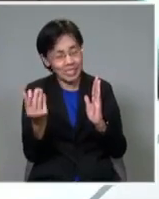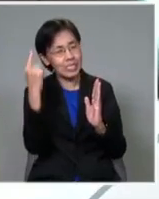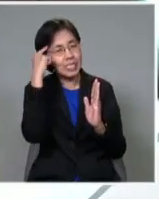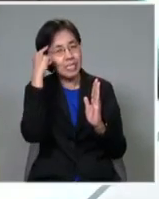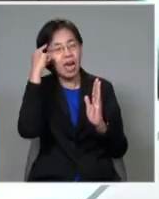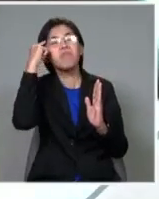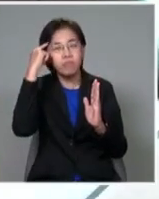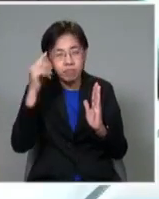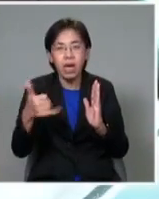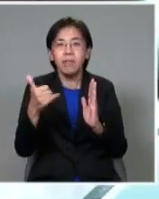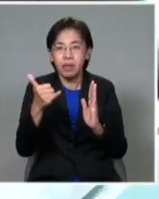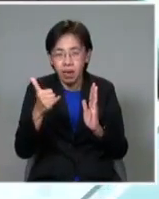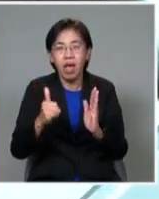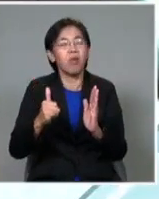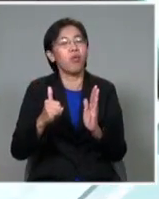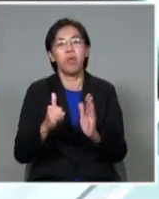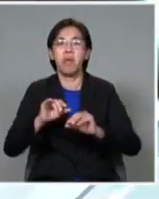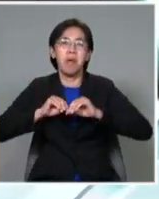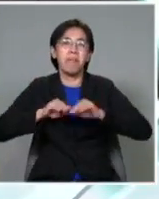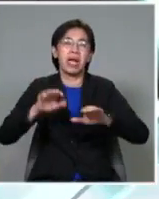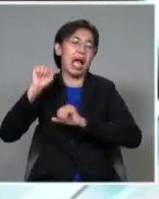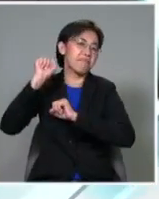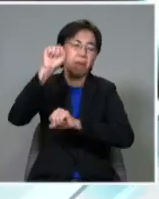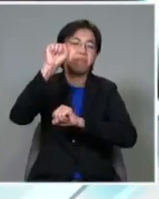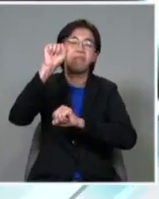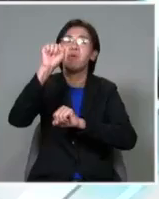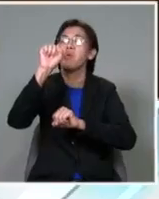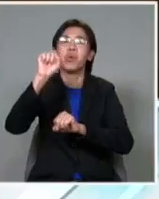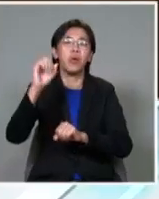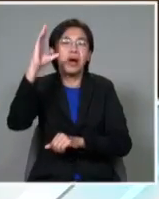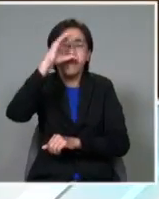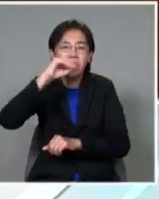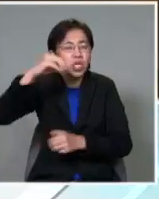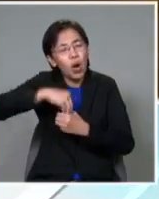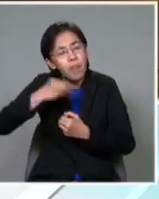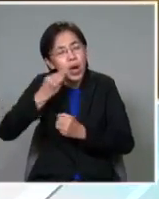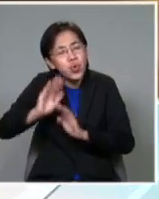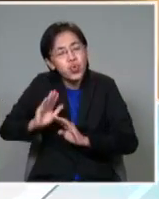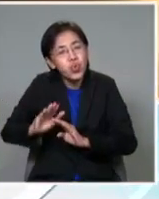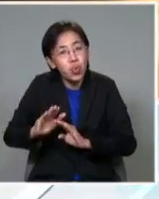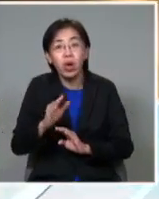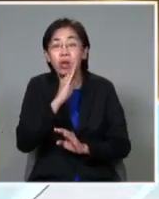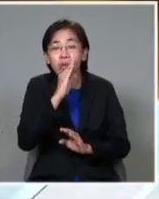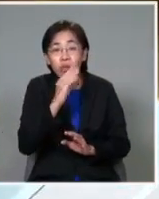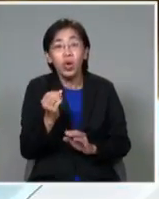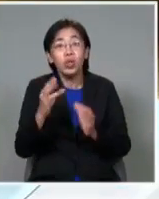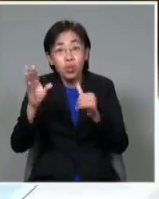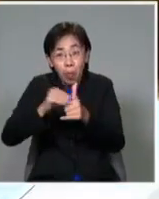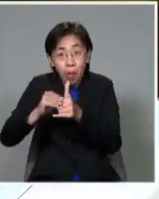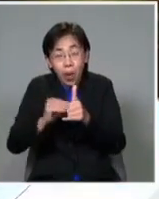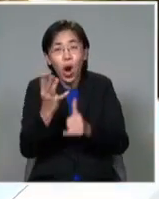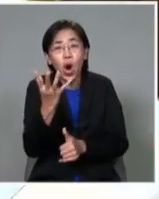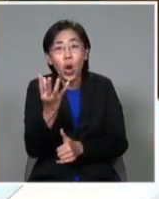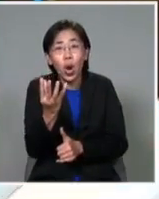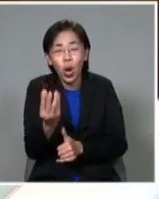จะพิจารณาประกาศเคอร์ฟิวตลอด 24ชั่วโมงแต่หากตัวนี้ลดลงรัฐบาลก็จะผ่อนคลายมาตรการนี้พร้อมกับขอความ